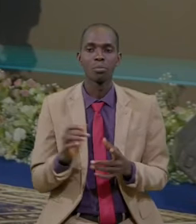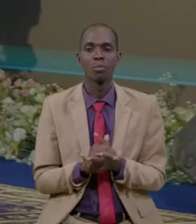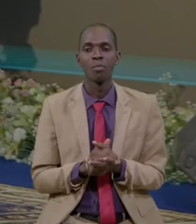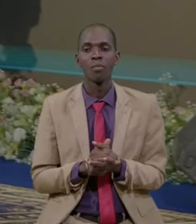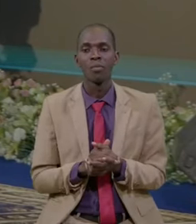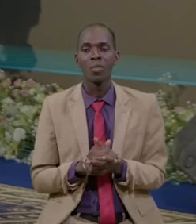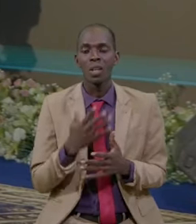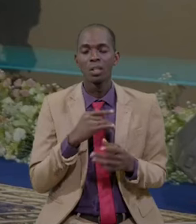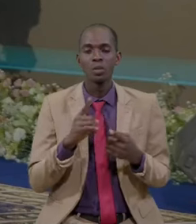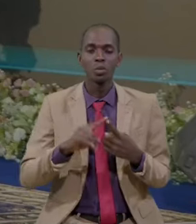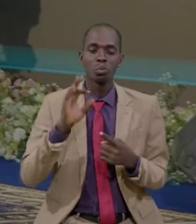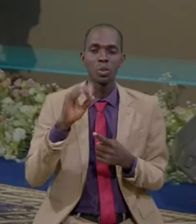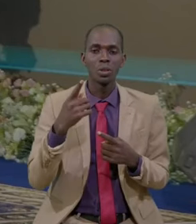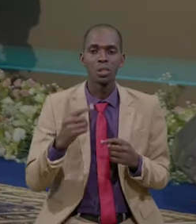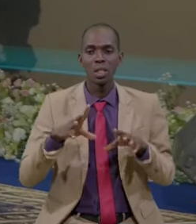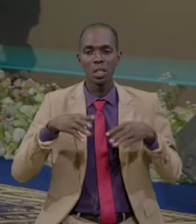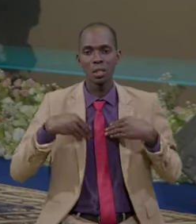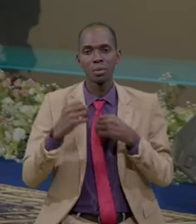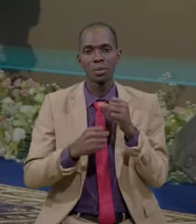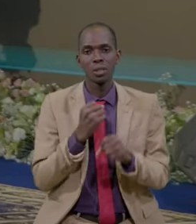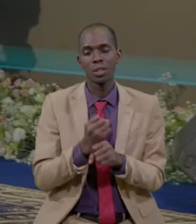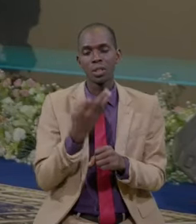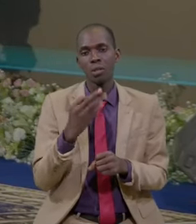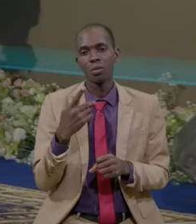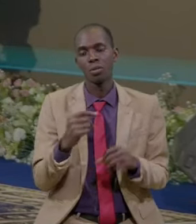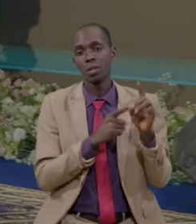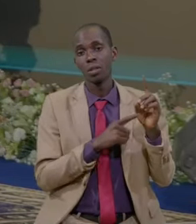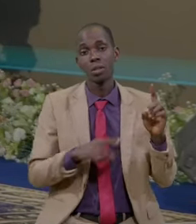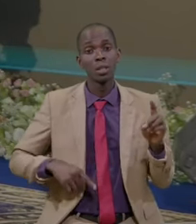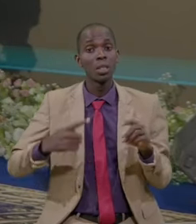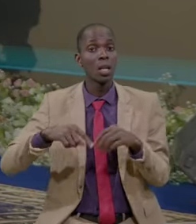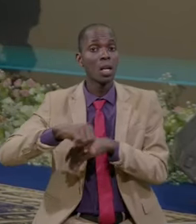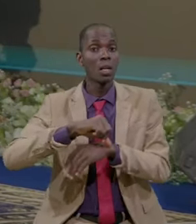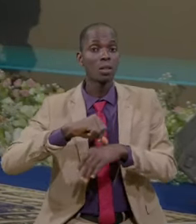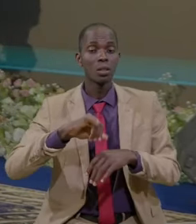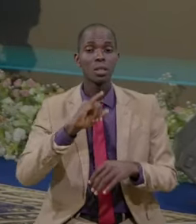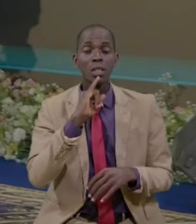proclament captifs la délivrance et aux aveugles le recouvrement de la vie, pour renvoyer libre les opprimés. L'onction, c'est point but.